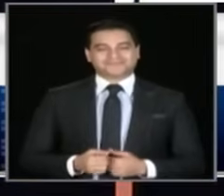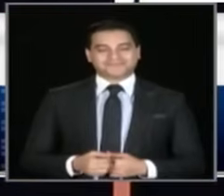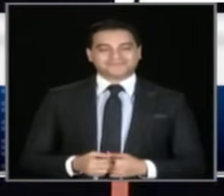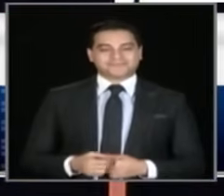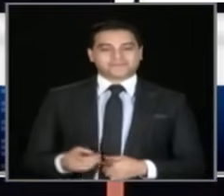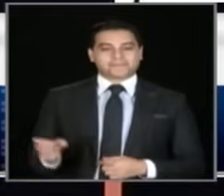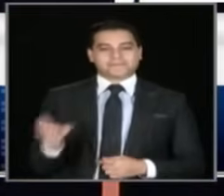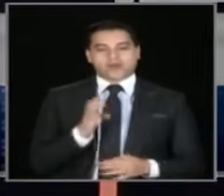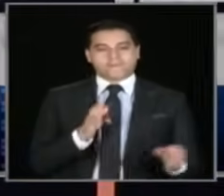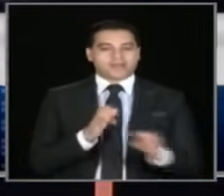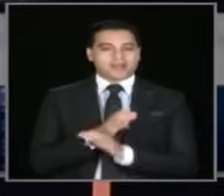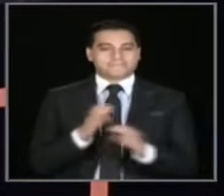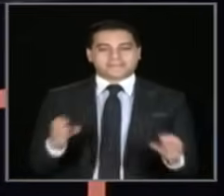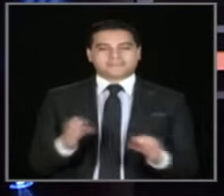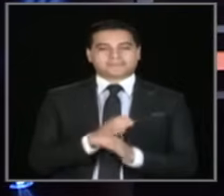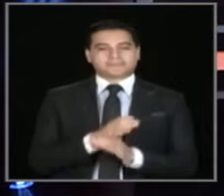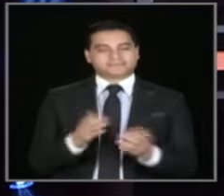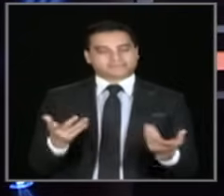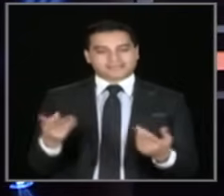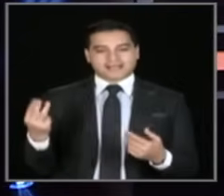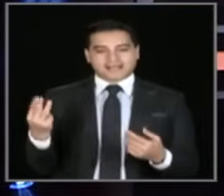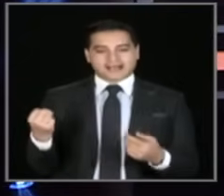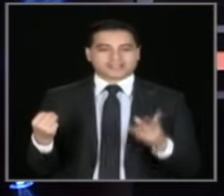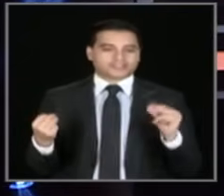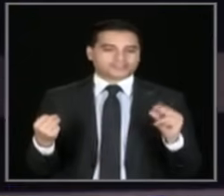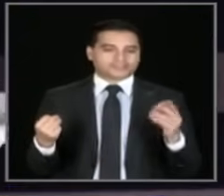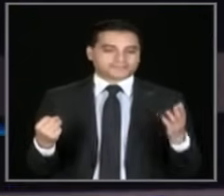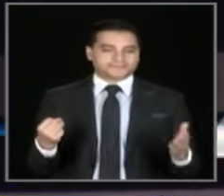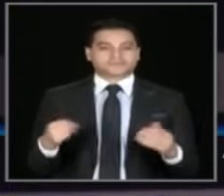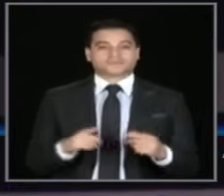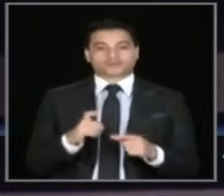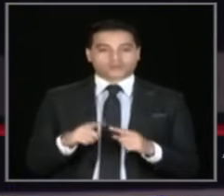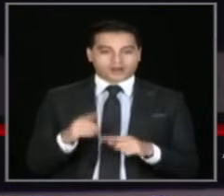بتجاوبوا أسئلة بعض. تايجرز 30، أليكس 20.